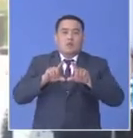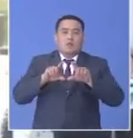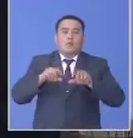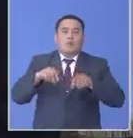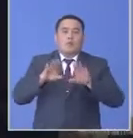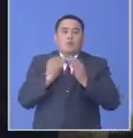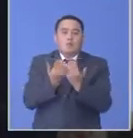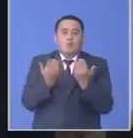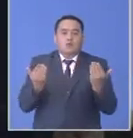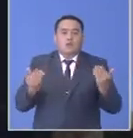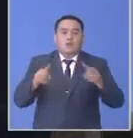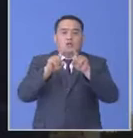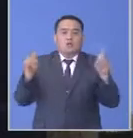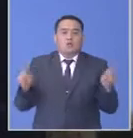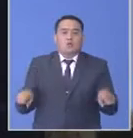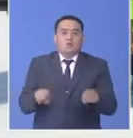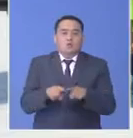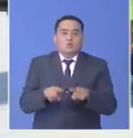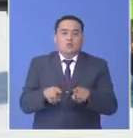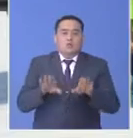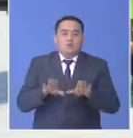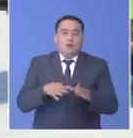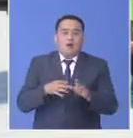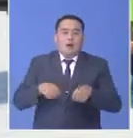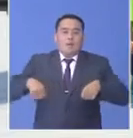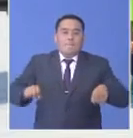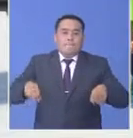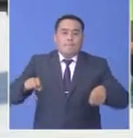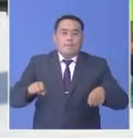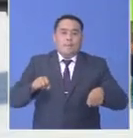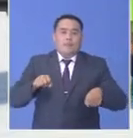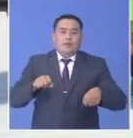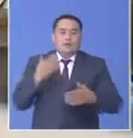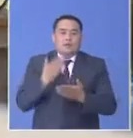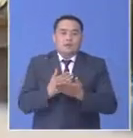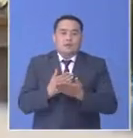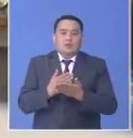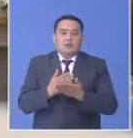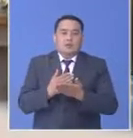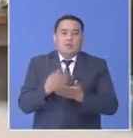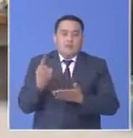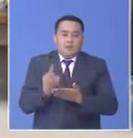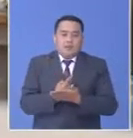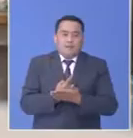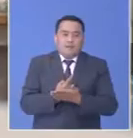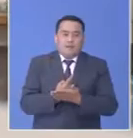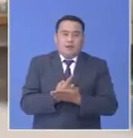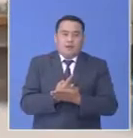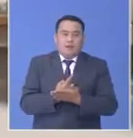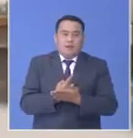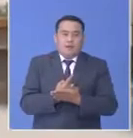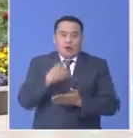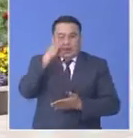президента страны. В этом музее уже есть две реликвии. Это мотоцикл известного байкера Петрухина, на котором он совершил первую из четырех кругосветок